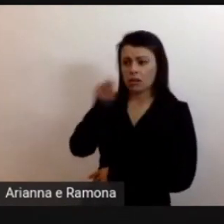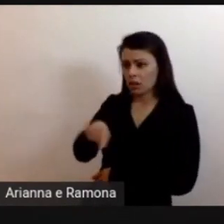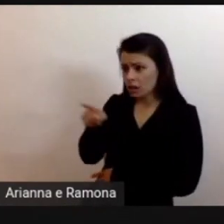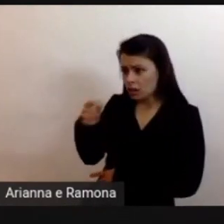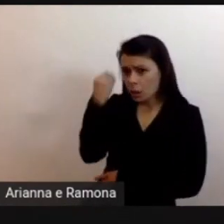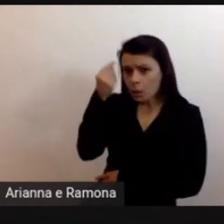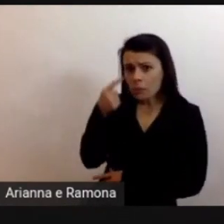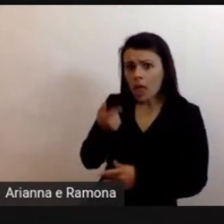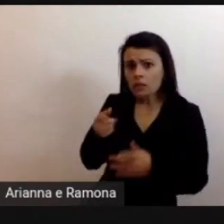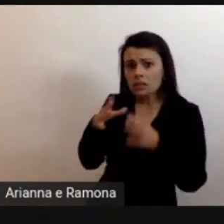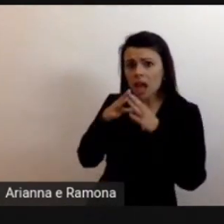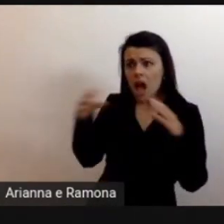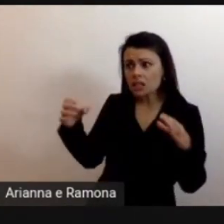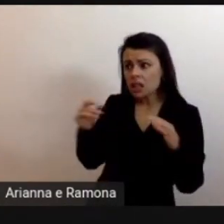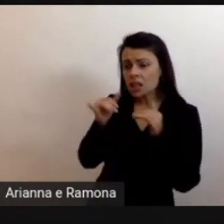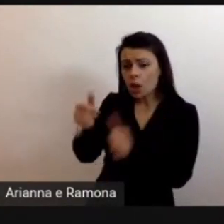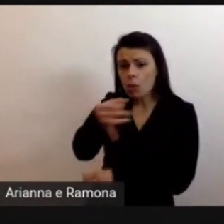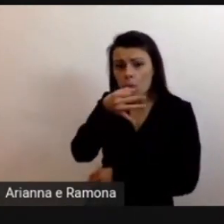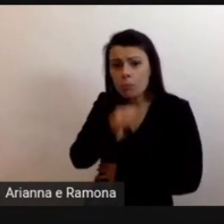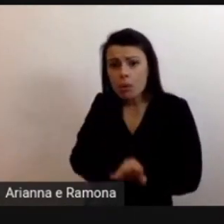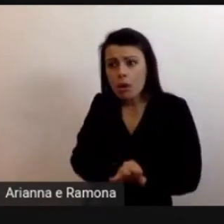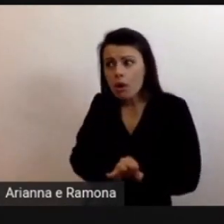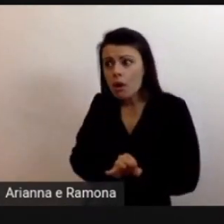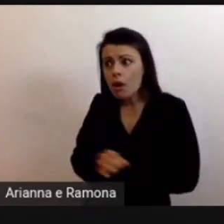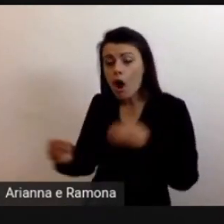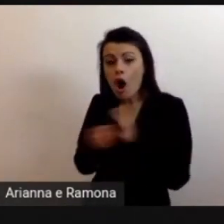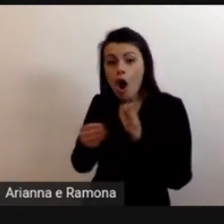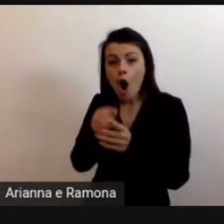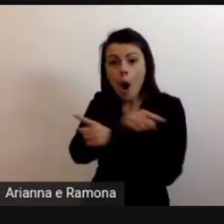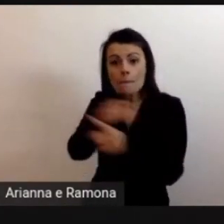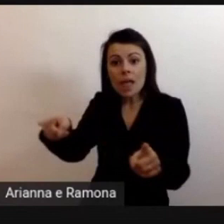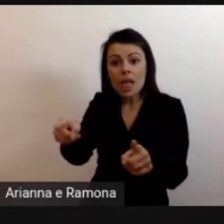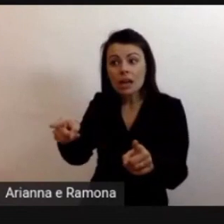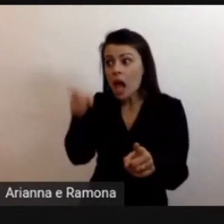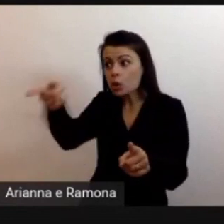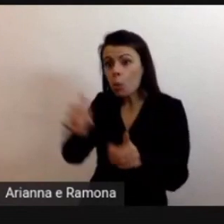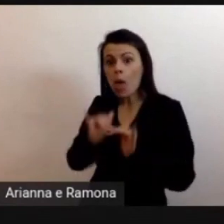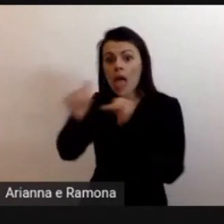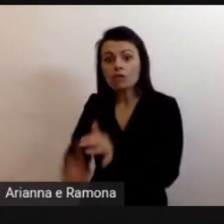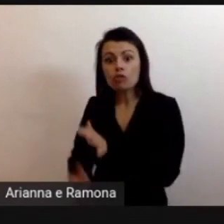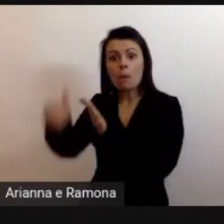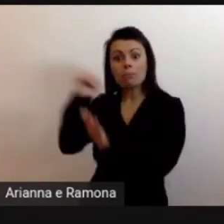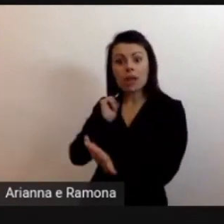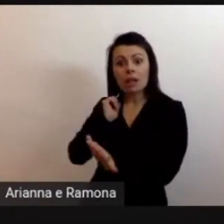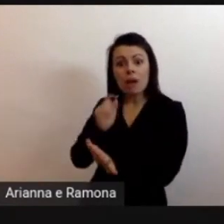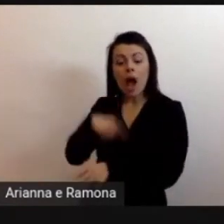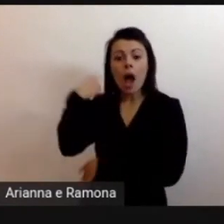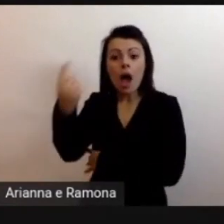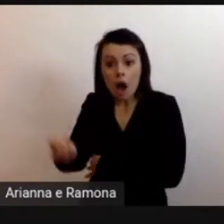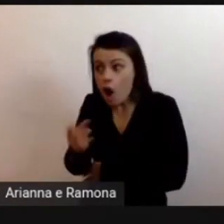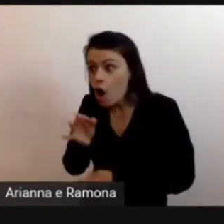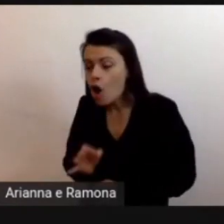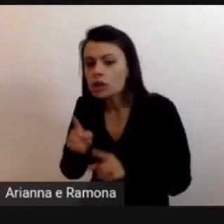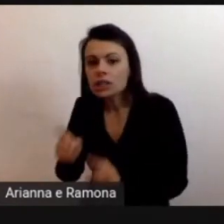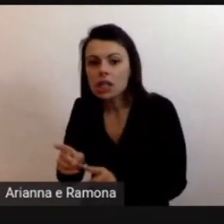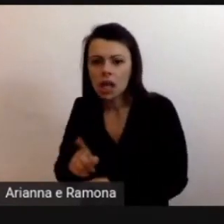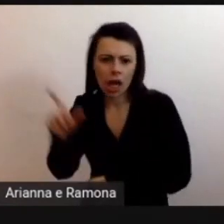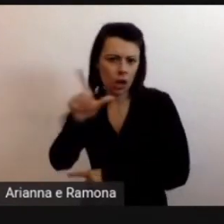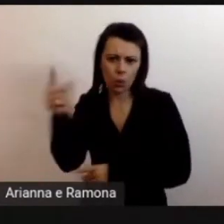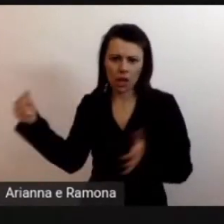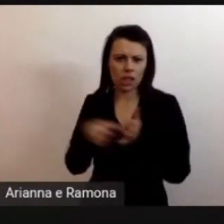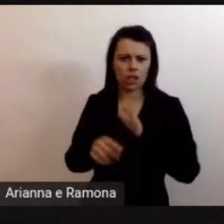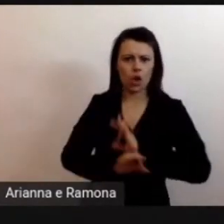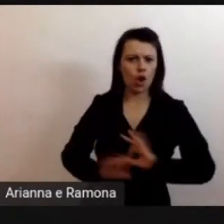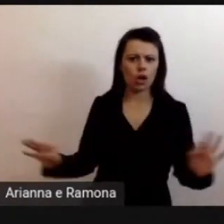riuscire quindi porterai poi nomi quelle cabine perché nel concetto di per potere che vedono